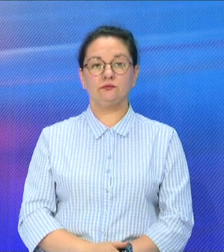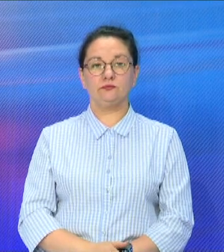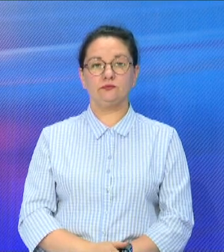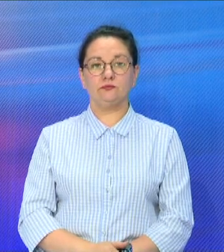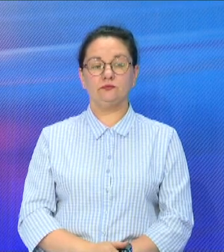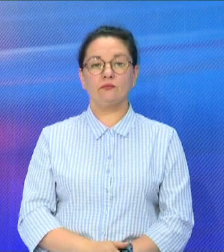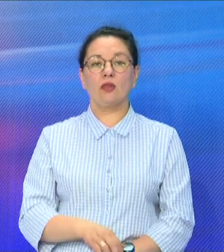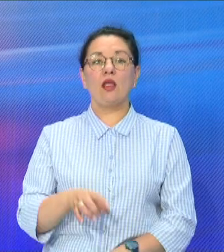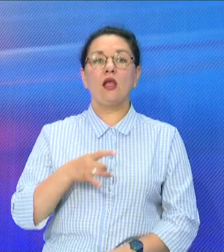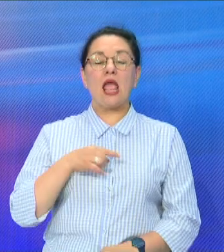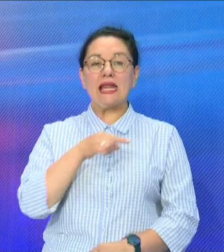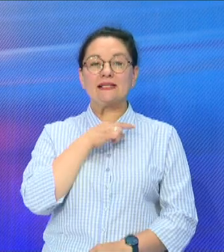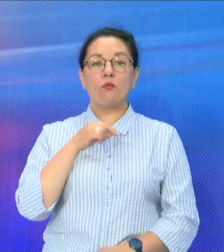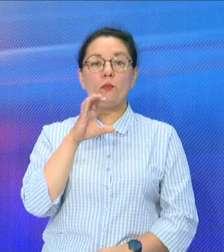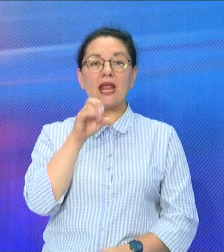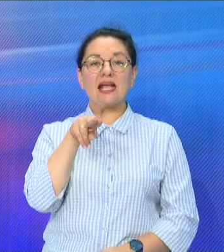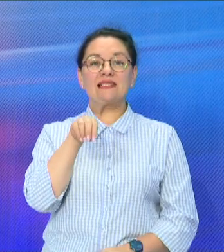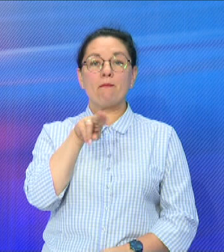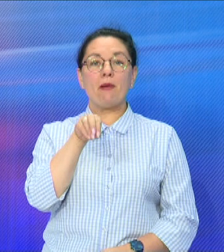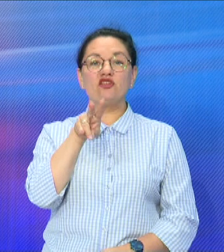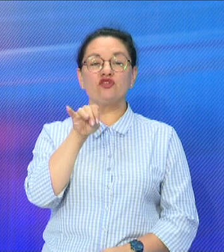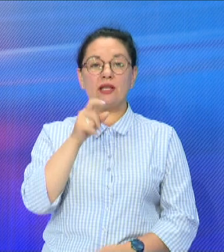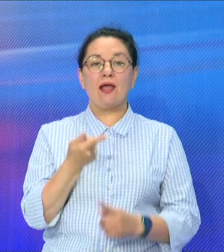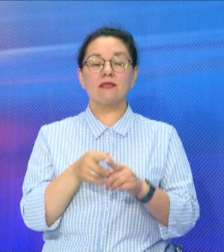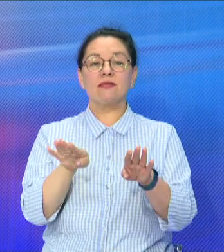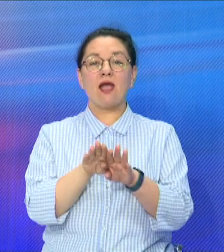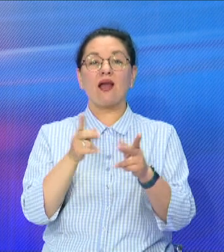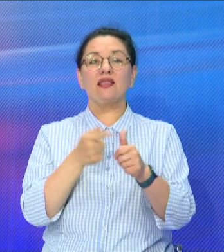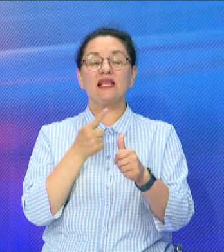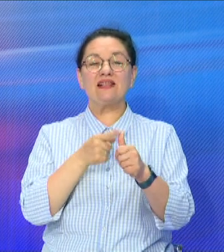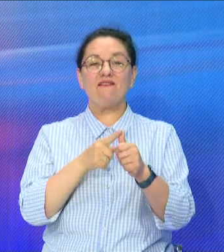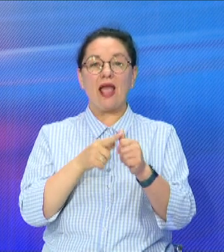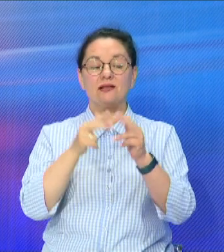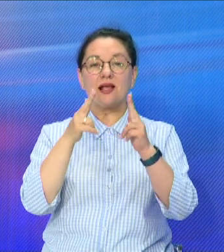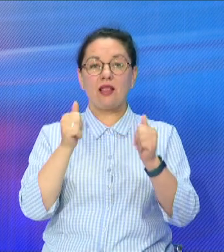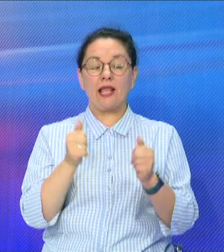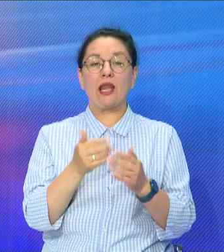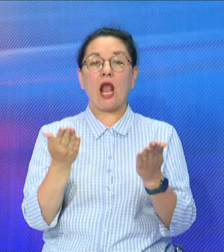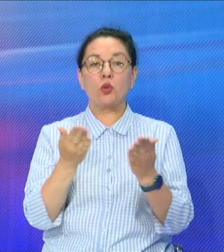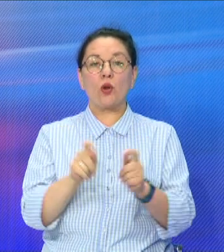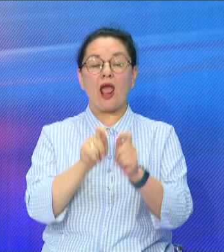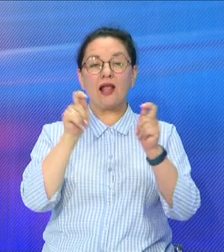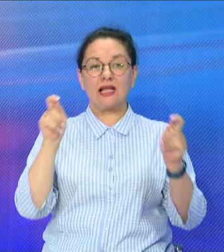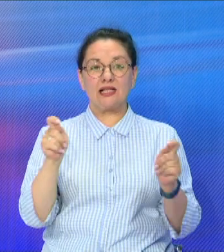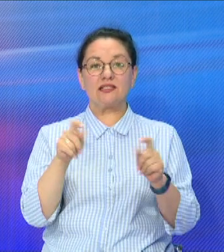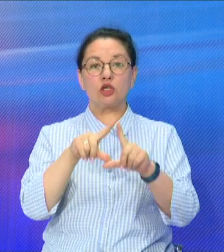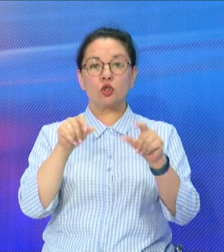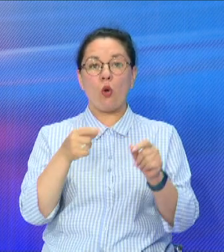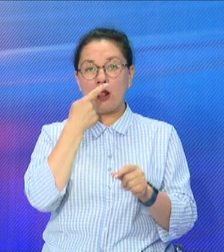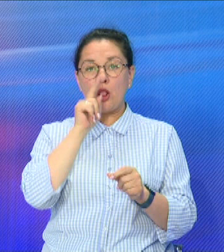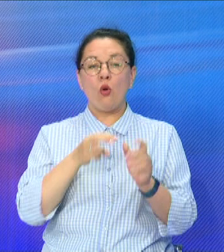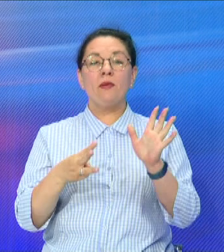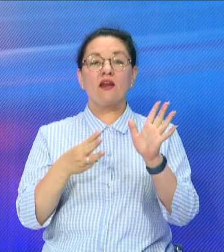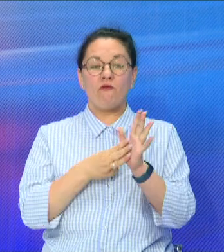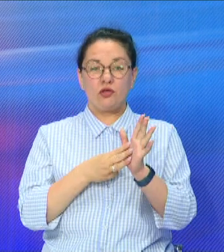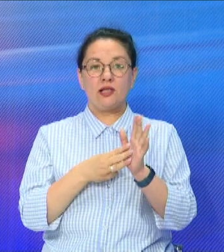республика спадчына так называется лагере таки открылся на базе грузинская школа номер восемь что вот педагоги рисует одну слову you